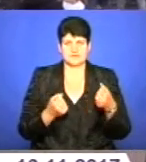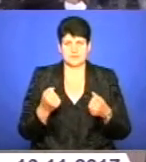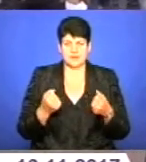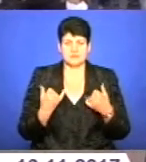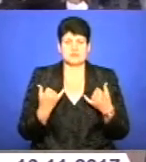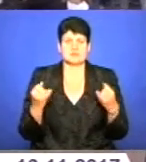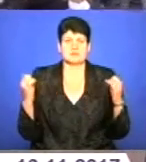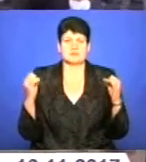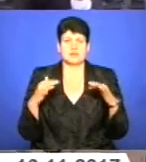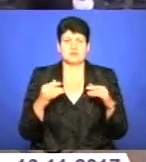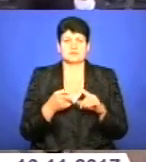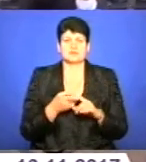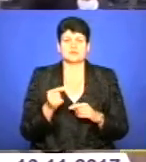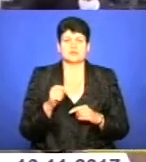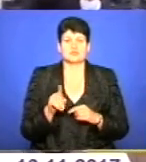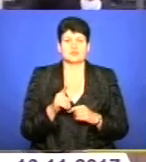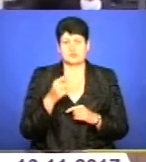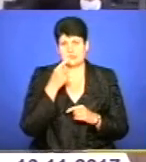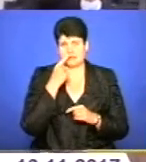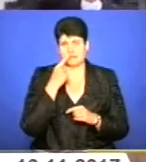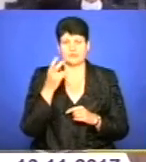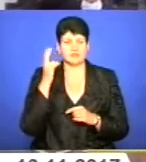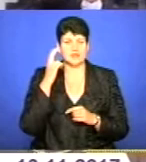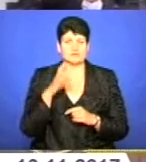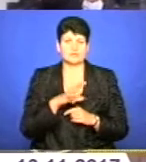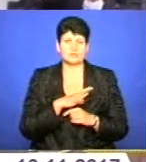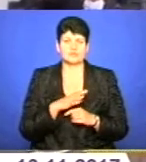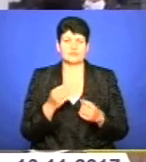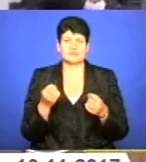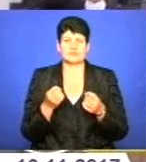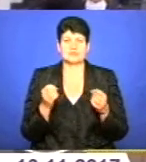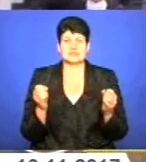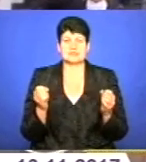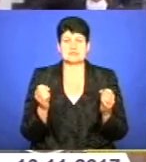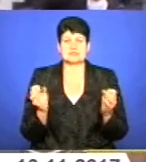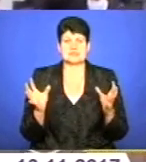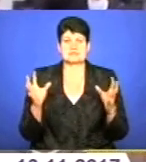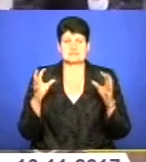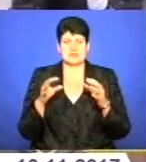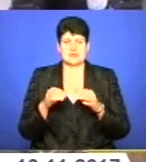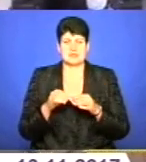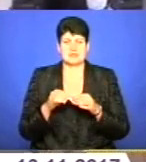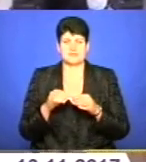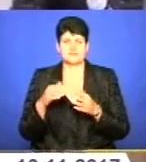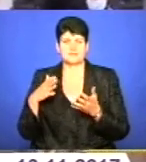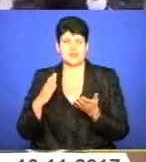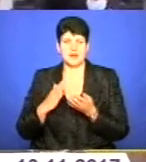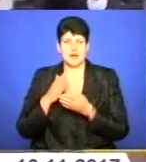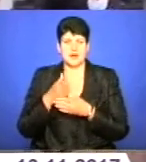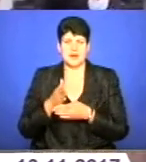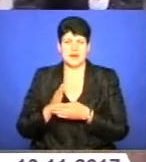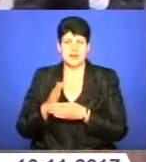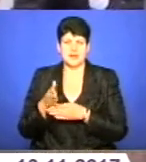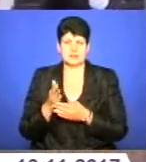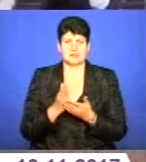те, що недавно в Києві був якісь спільні рейди між митною службою і